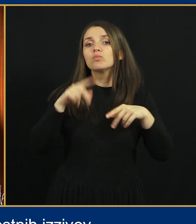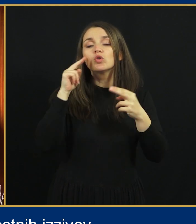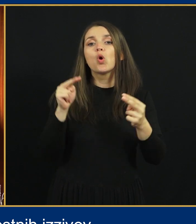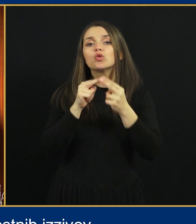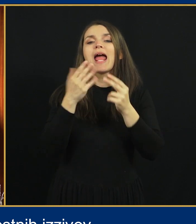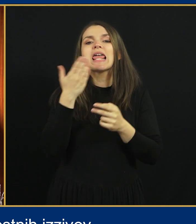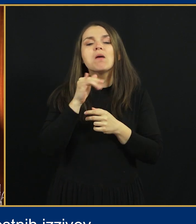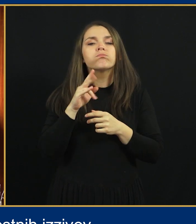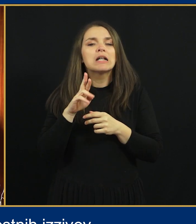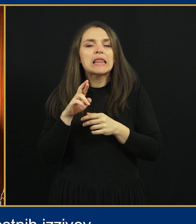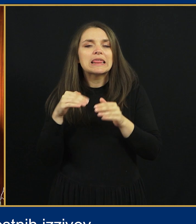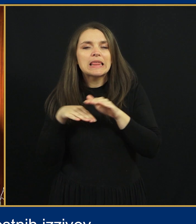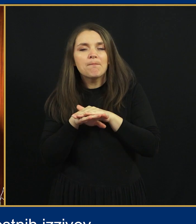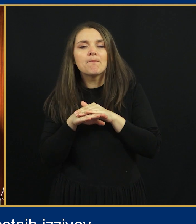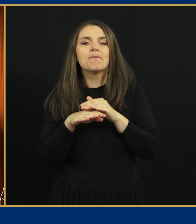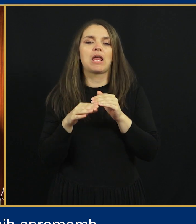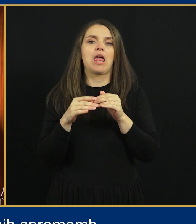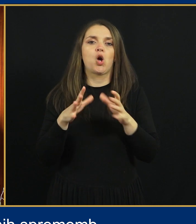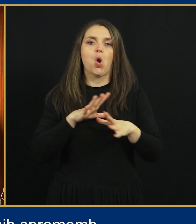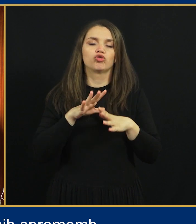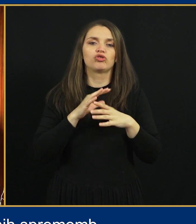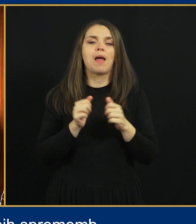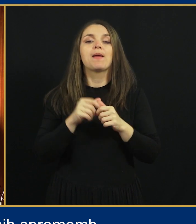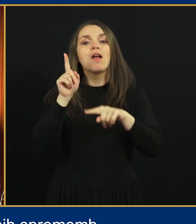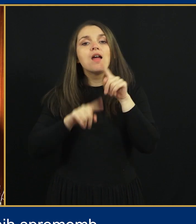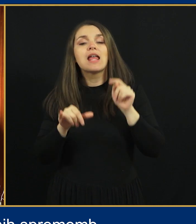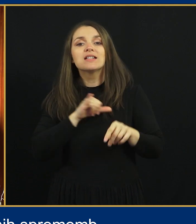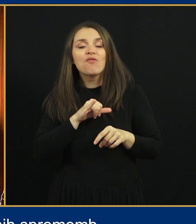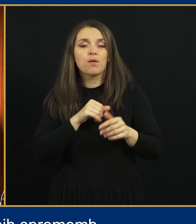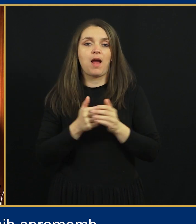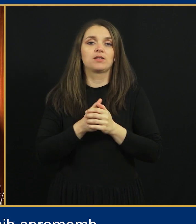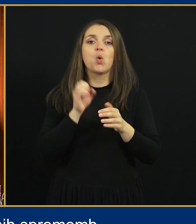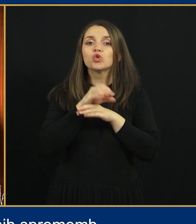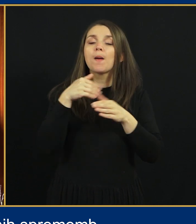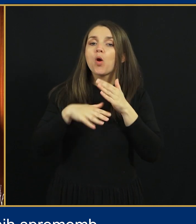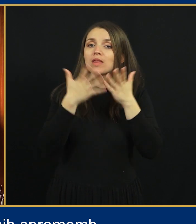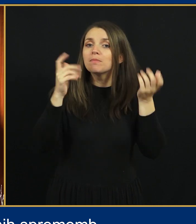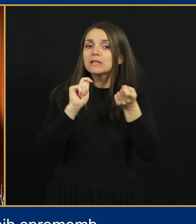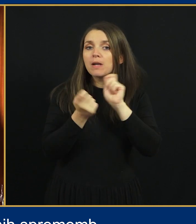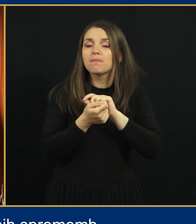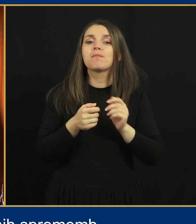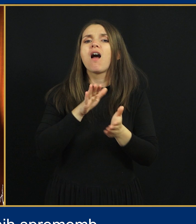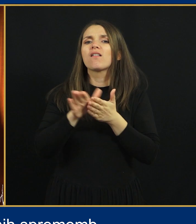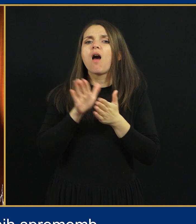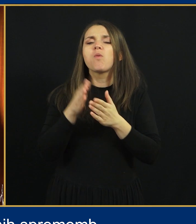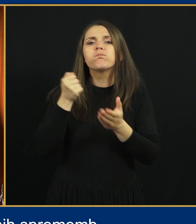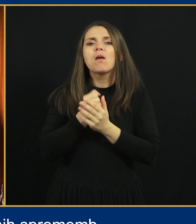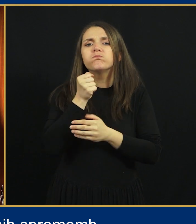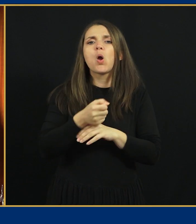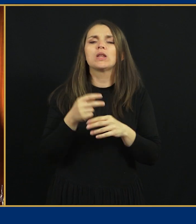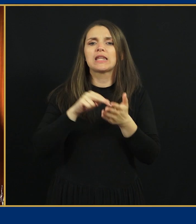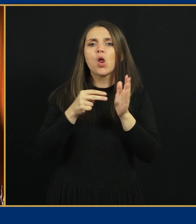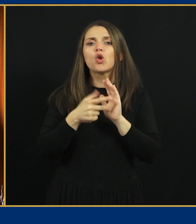smo soočeni s hibridnimi grožnjami, dezinformacijami, učinki podnebnih sprememb, rabo prebojnih